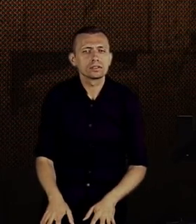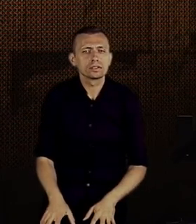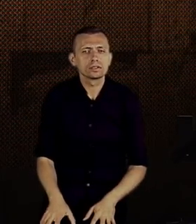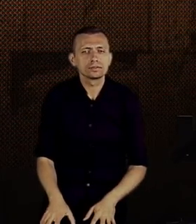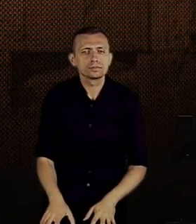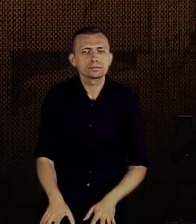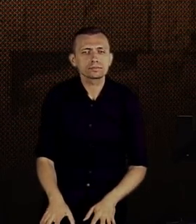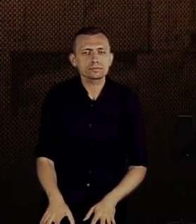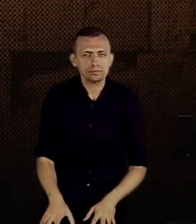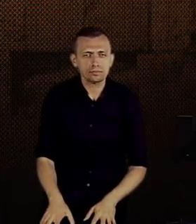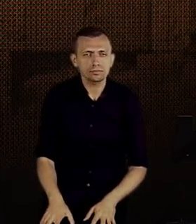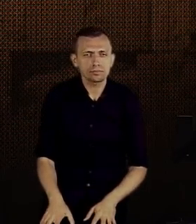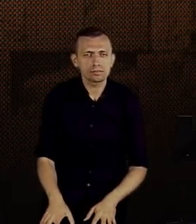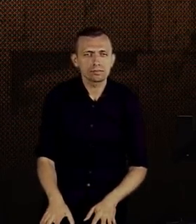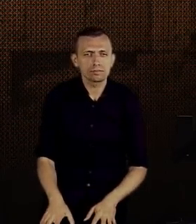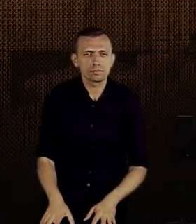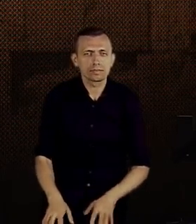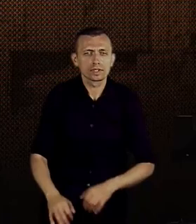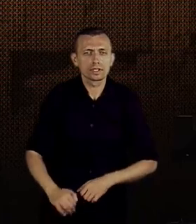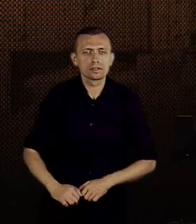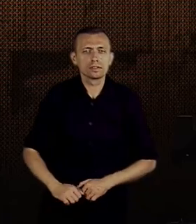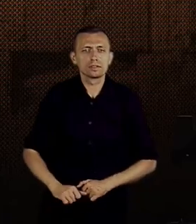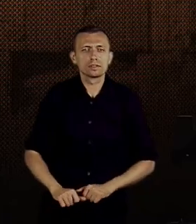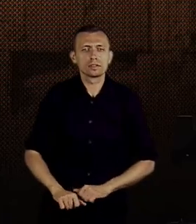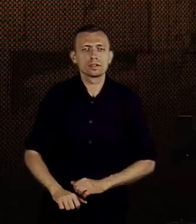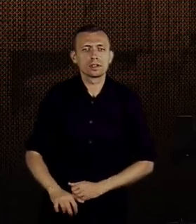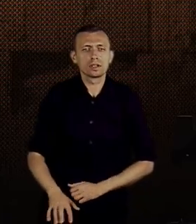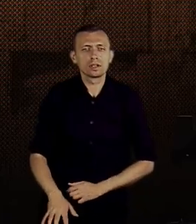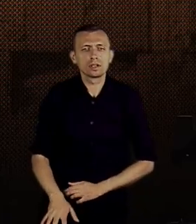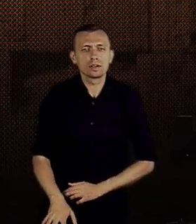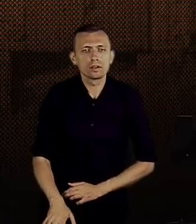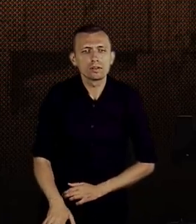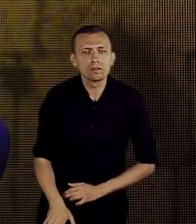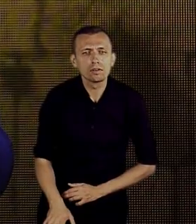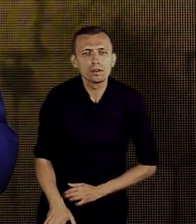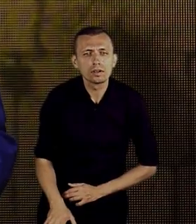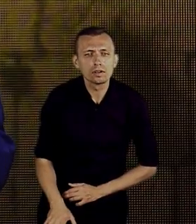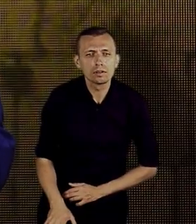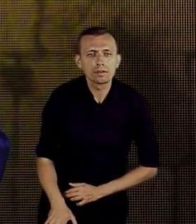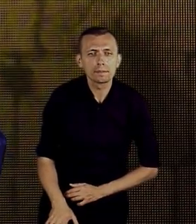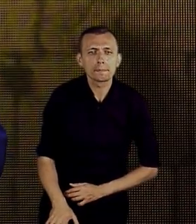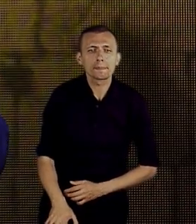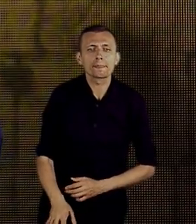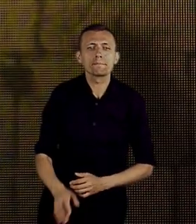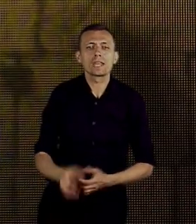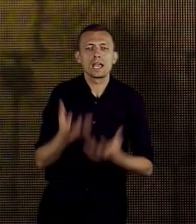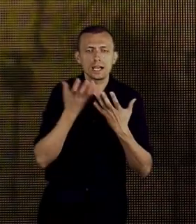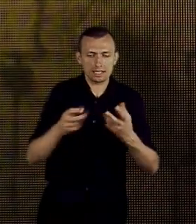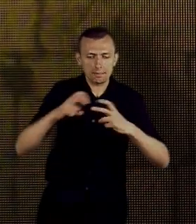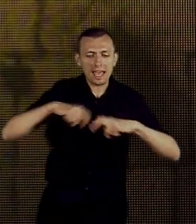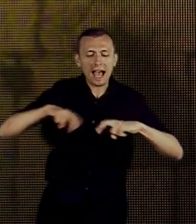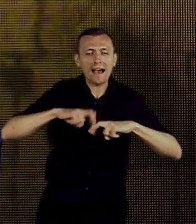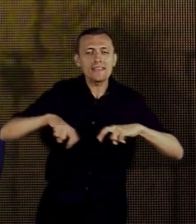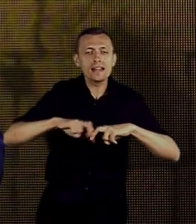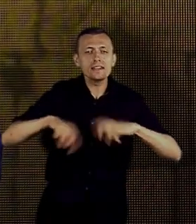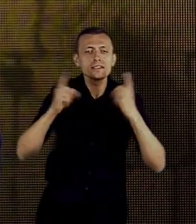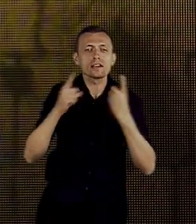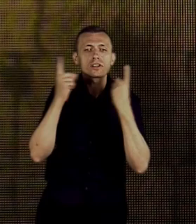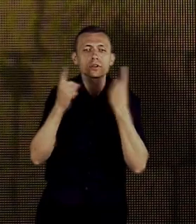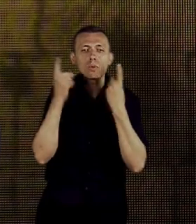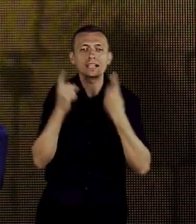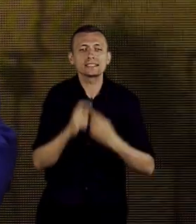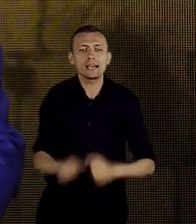nam, na głębsze zrozumienie tego pozwoli nam przyjrzeniu się kilku faktom. Po pierwsze,